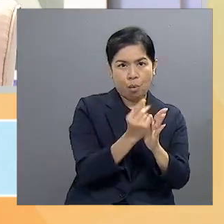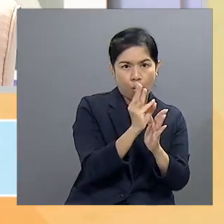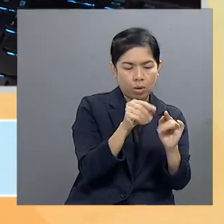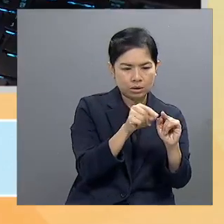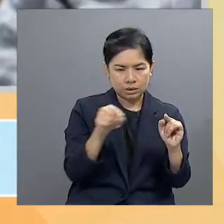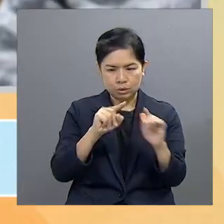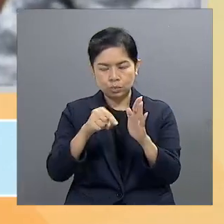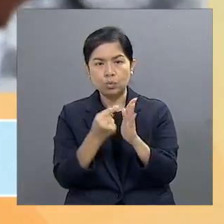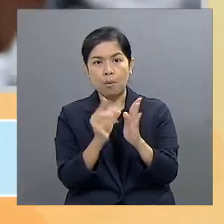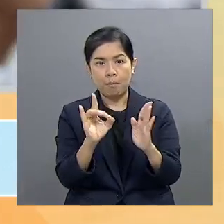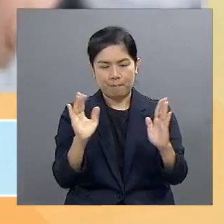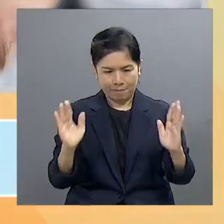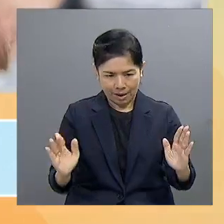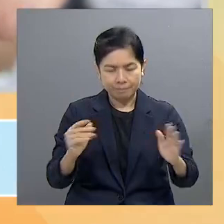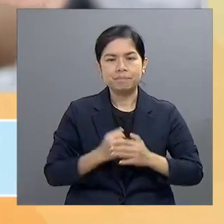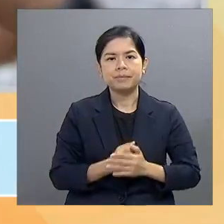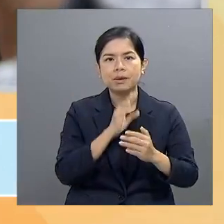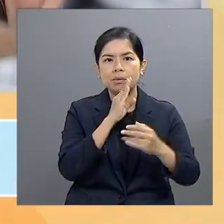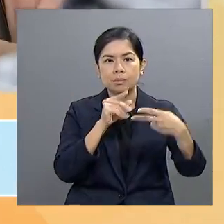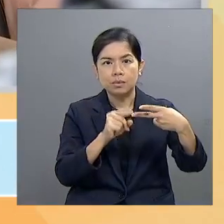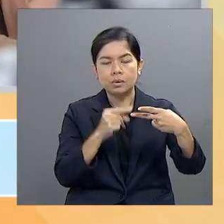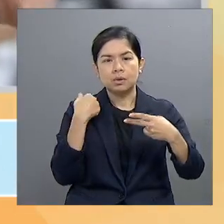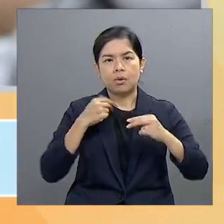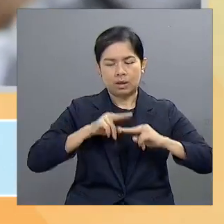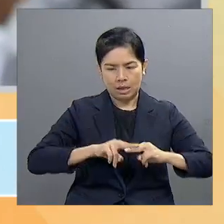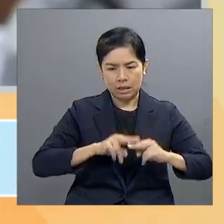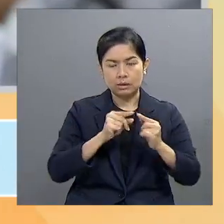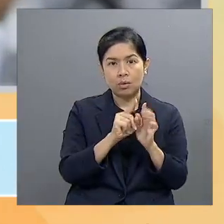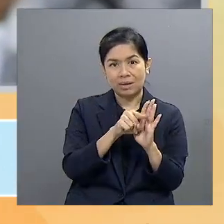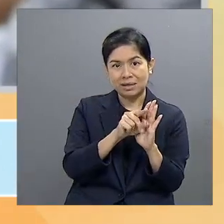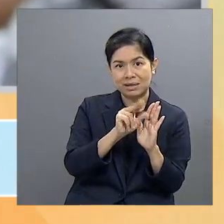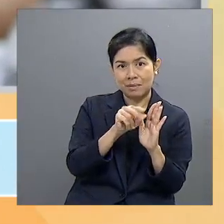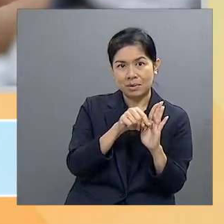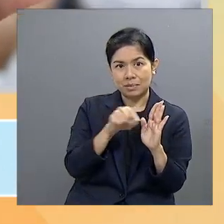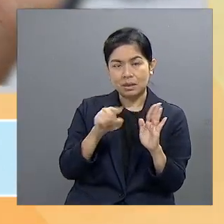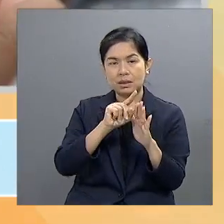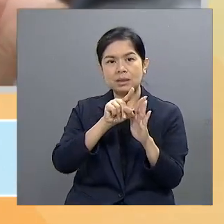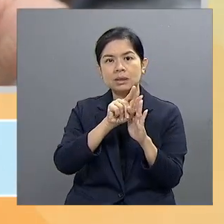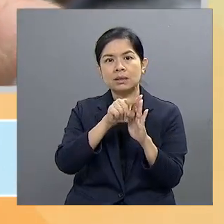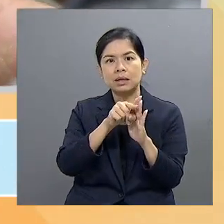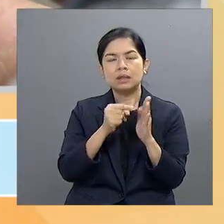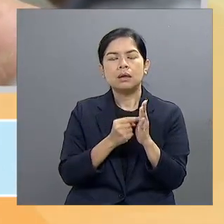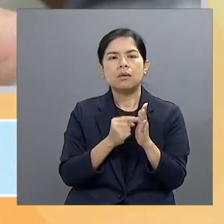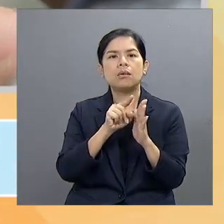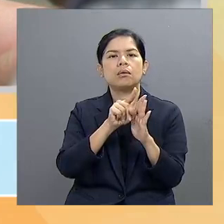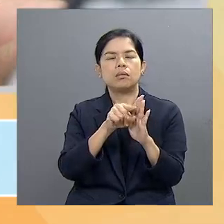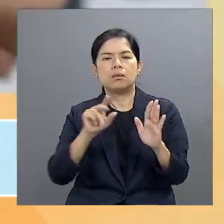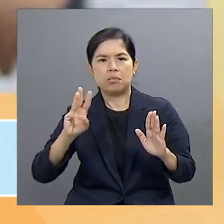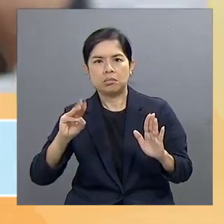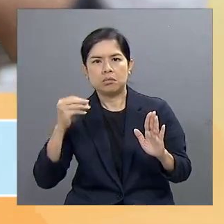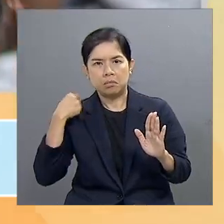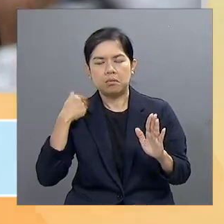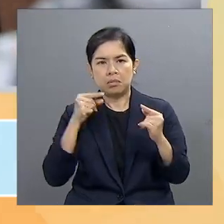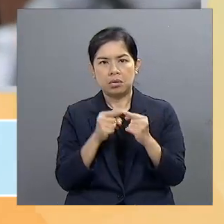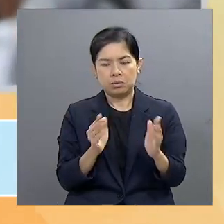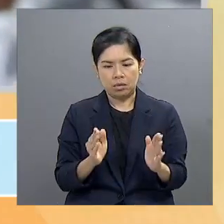านๆก็คือมากกว่า 30-60 นาทีเนี่ยถือว่ามากเกินไปครับผมอ๋อ แต่บางทีทำงานออฟฟิศมันเลี่ยงไม่ได้นะพี่ต๋อ ใช่อ